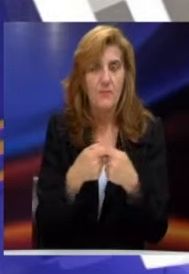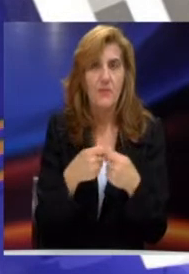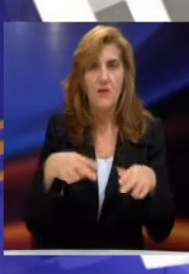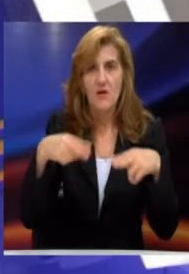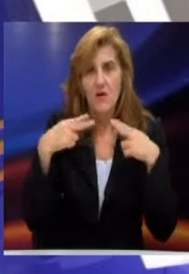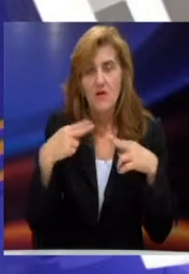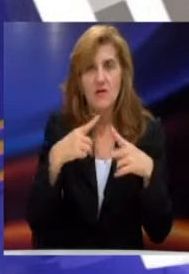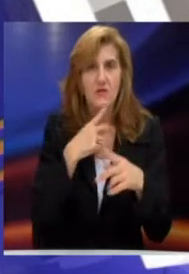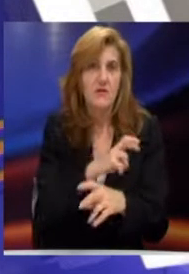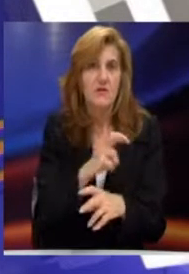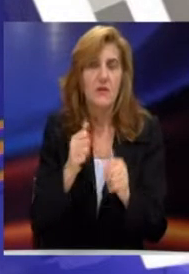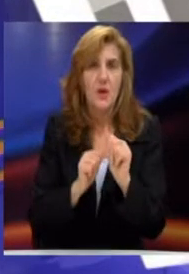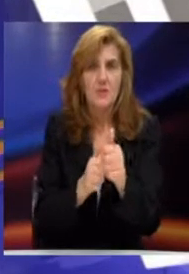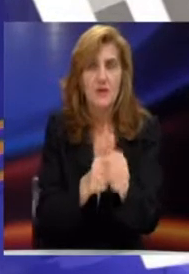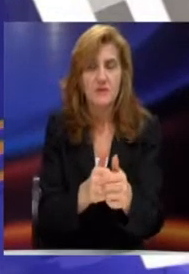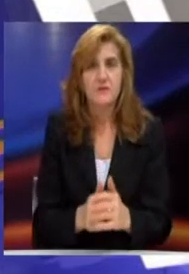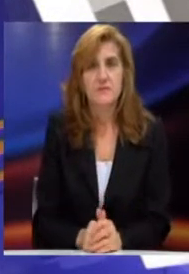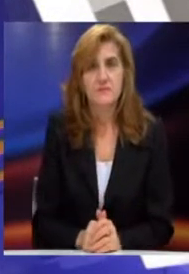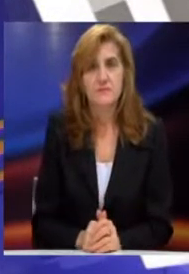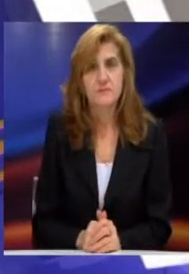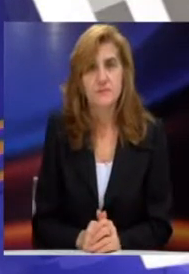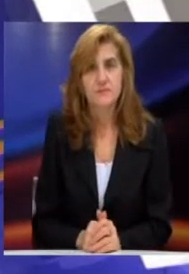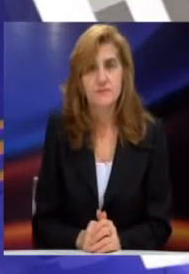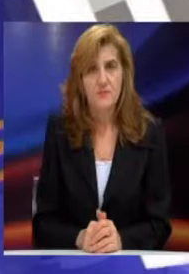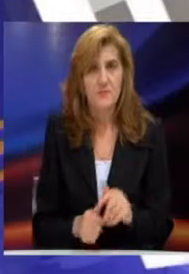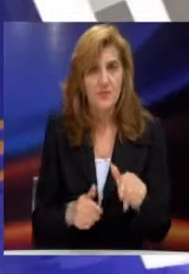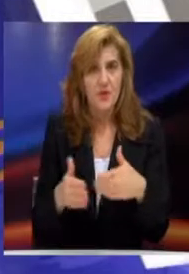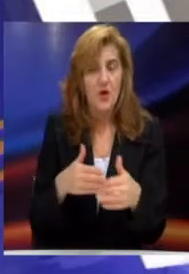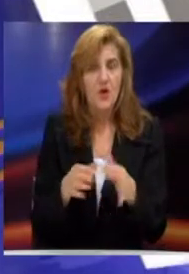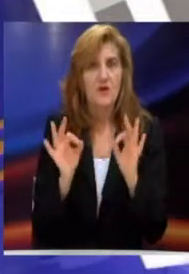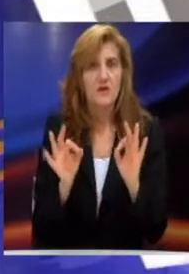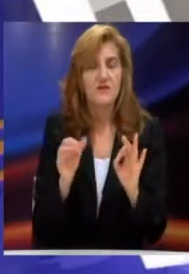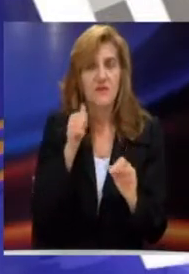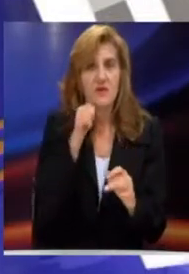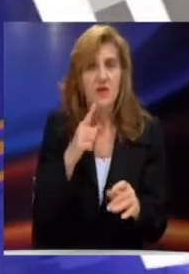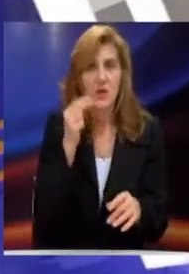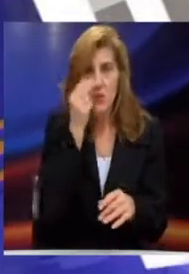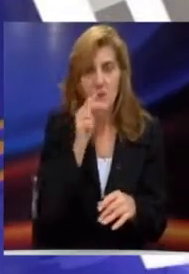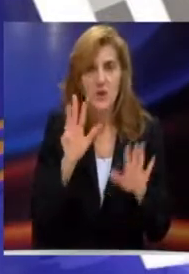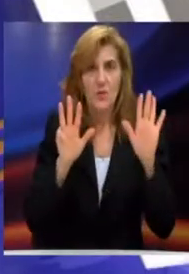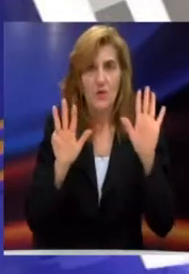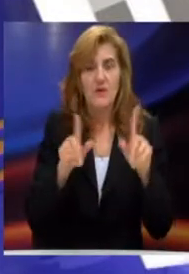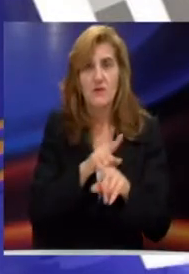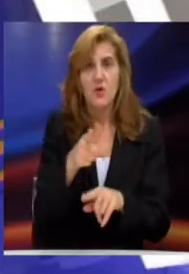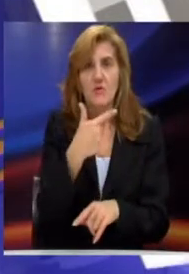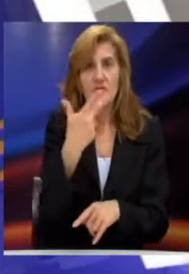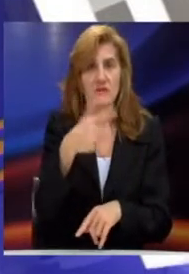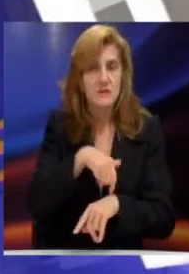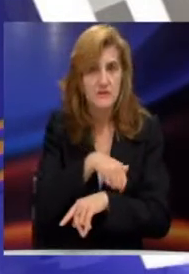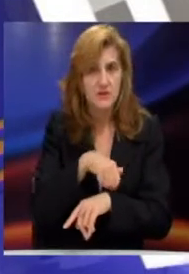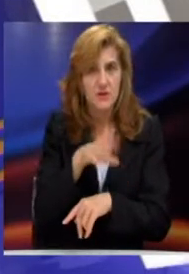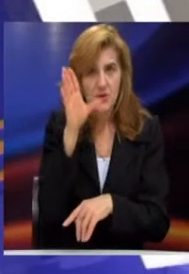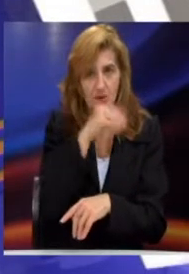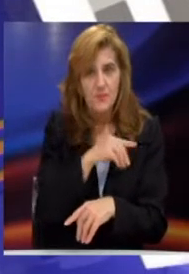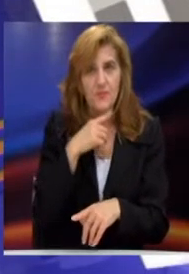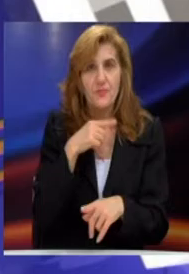apoteku, restoran, kao i niz pratećih sadržaja. Vrata lokala će biti otvorena svakog dana u nedelji od 9 do 23 časa. A